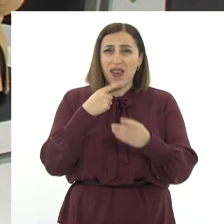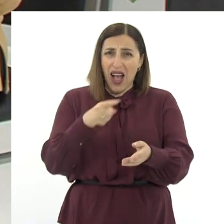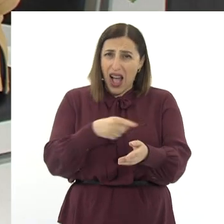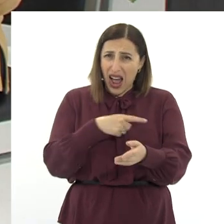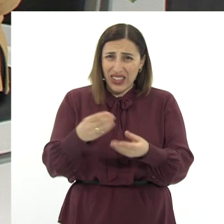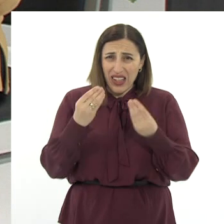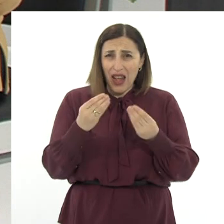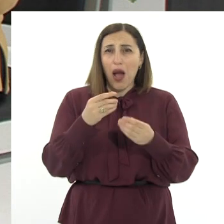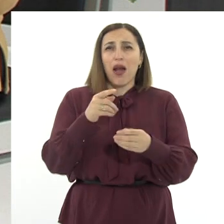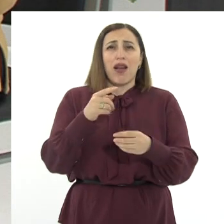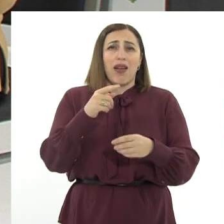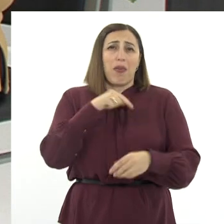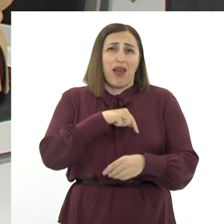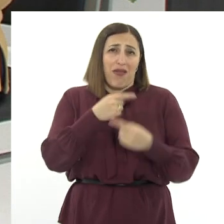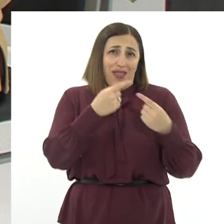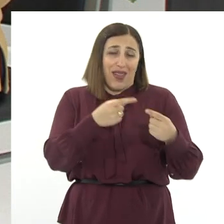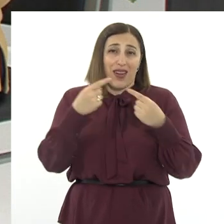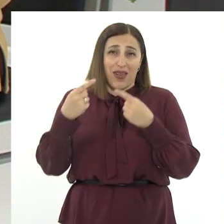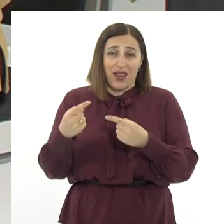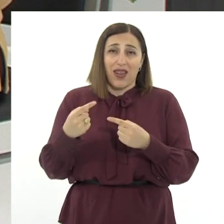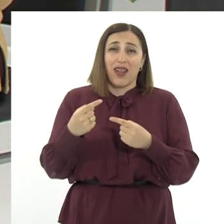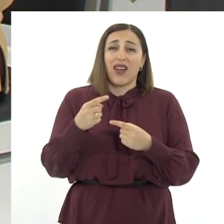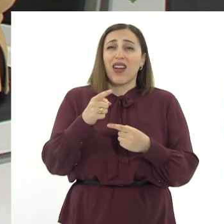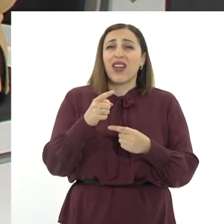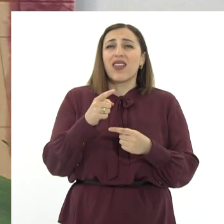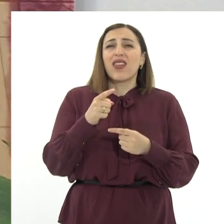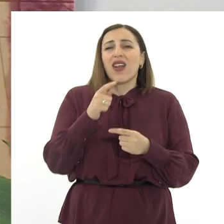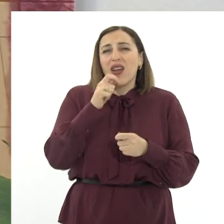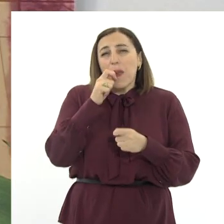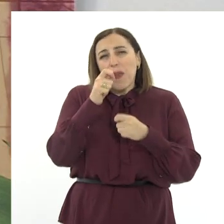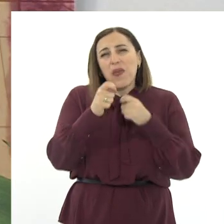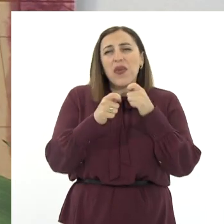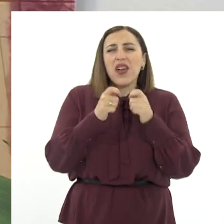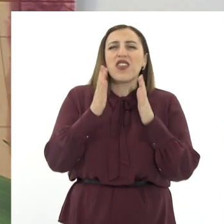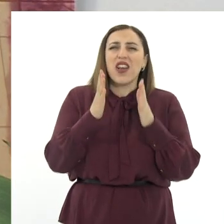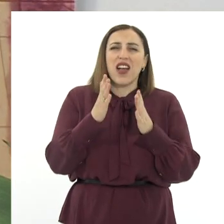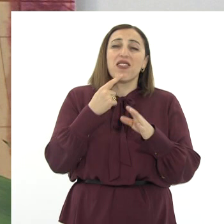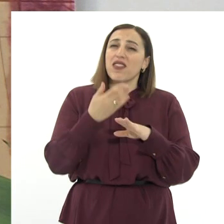են ունենալ տարբեր բնավորություն։ Բավական բարդ է այդ մանրուկների մեջ խորանալ և